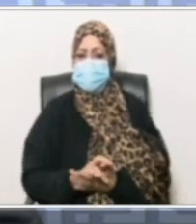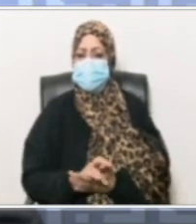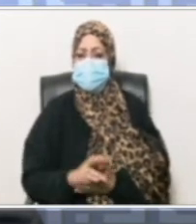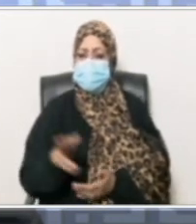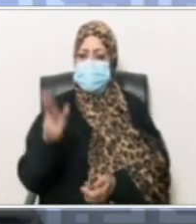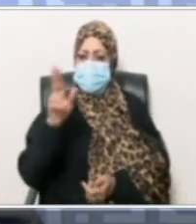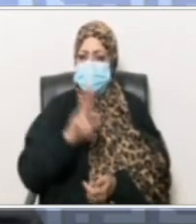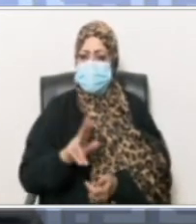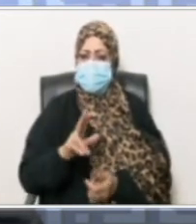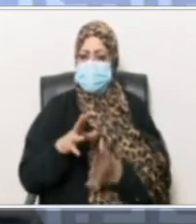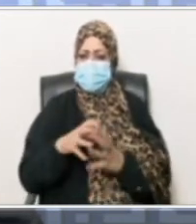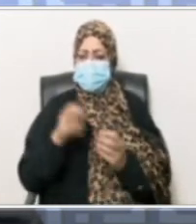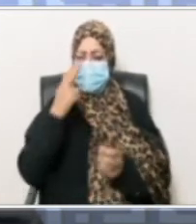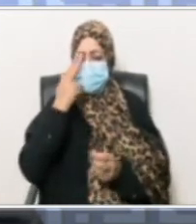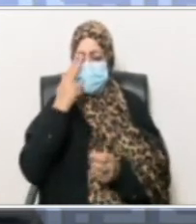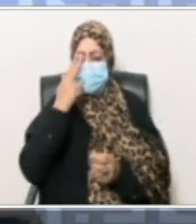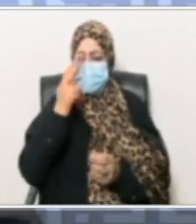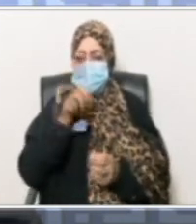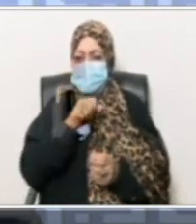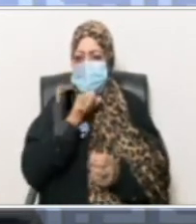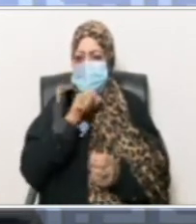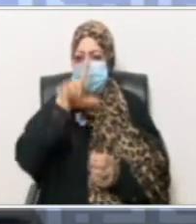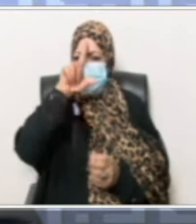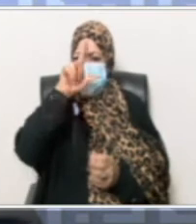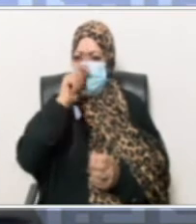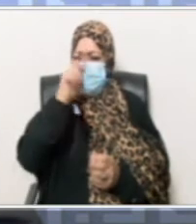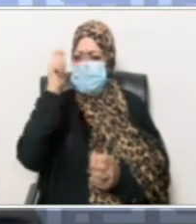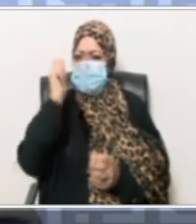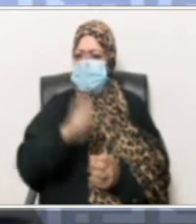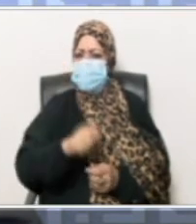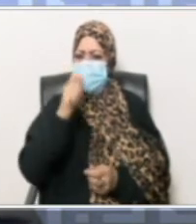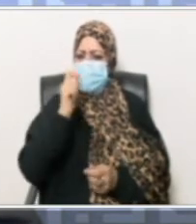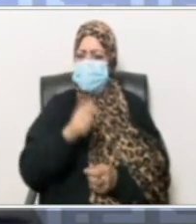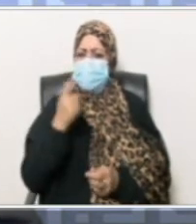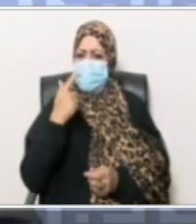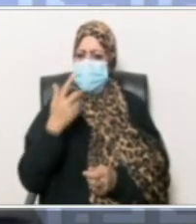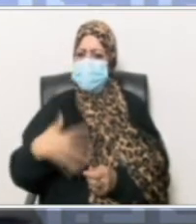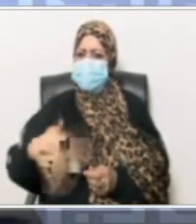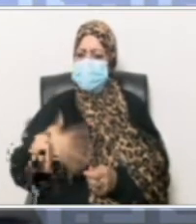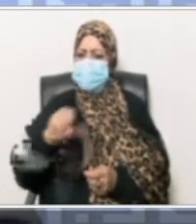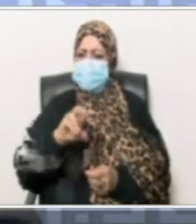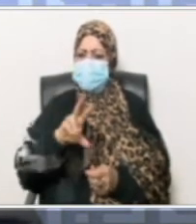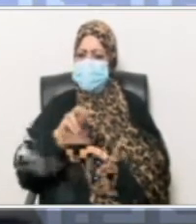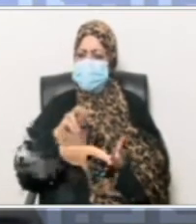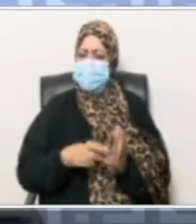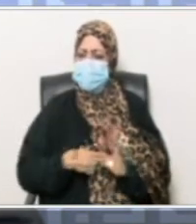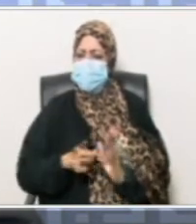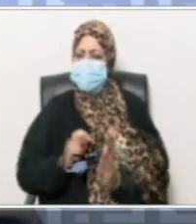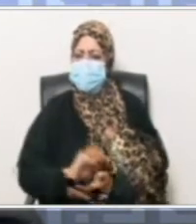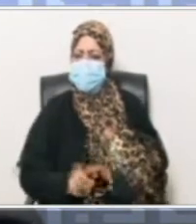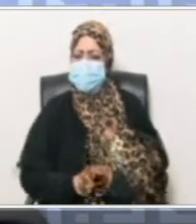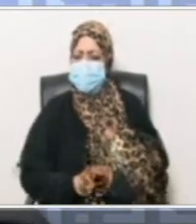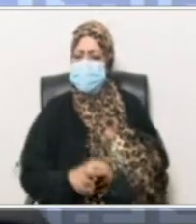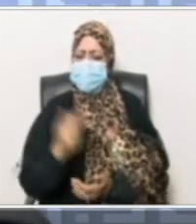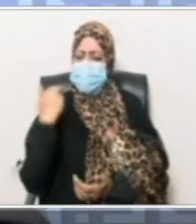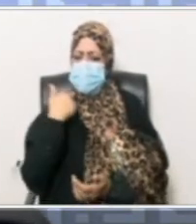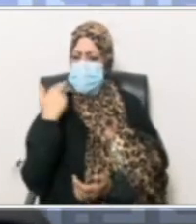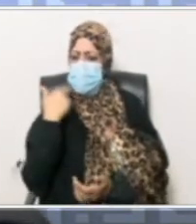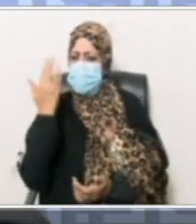إخوانه، حرام عليكم رأوا. ولا تخف ما ليس لك به علم، إن